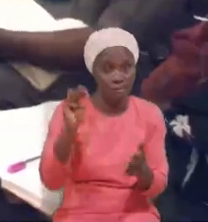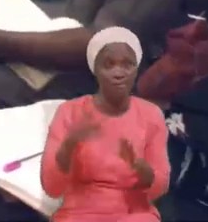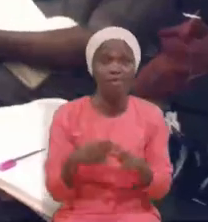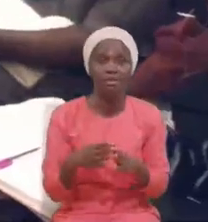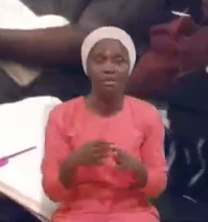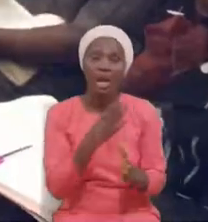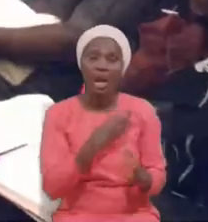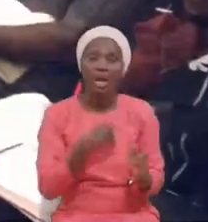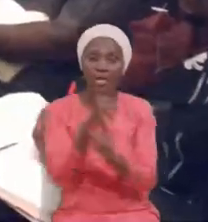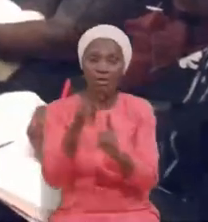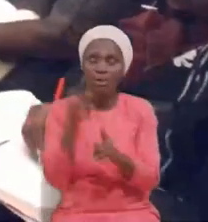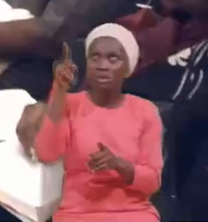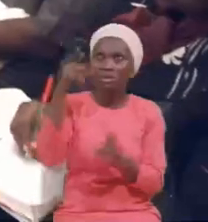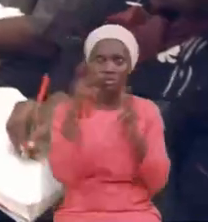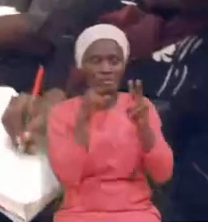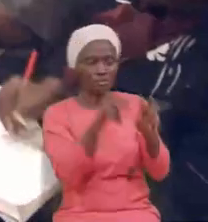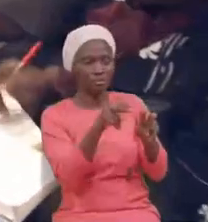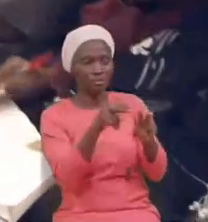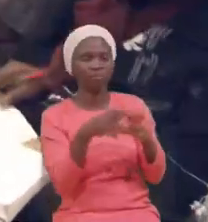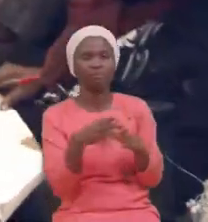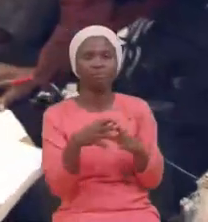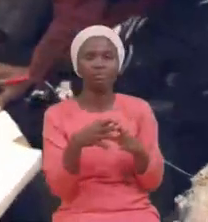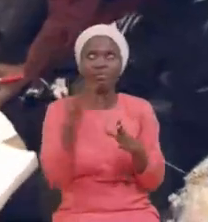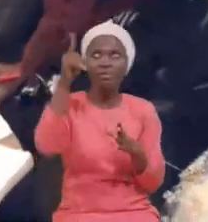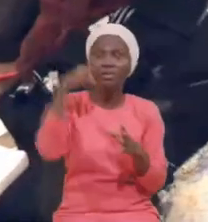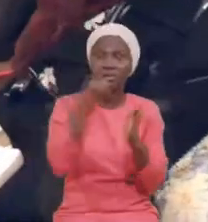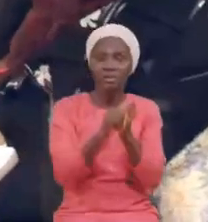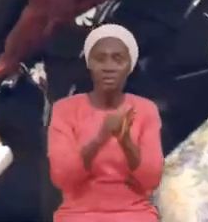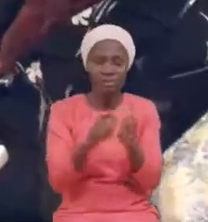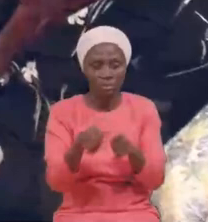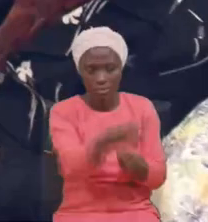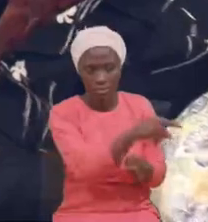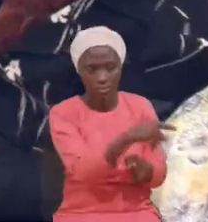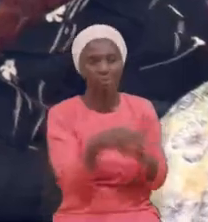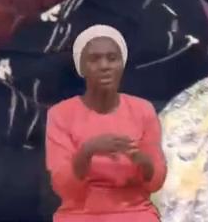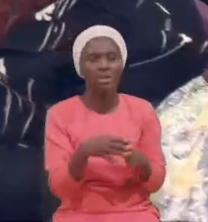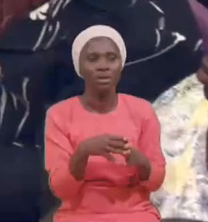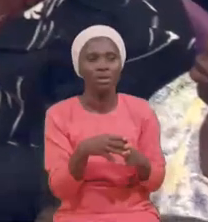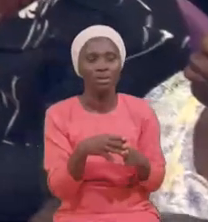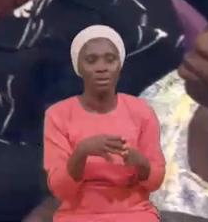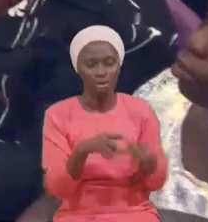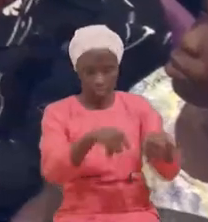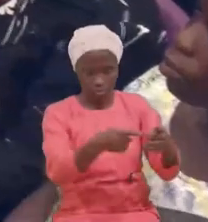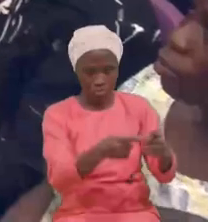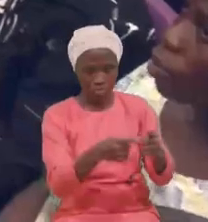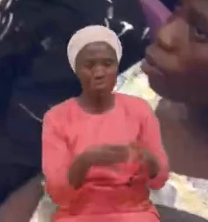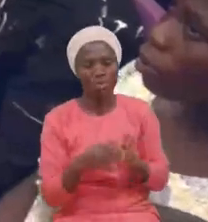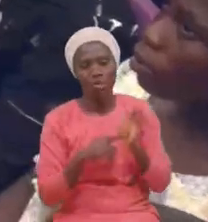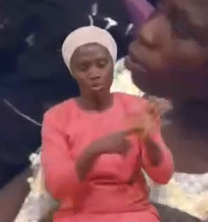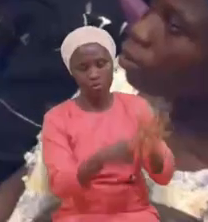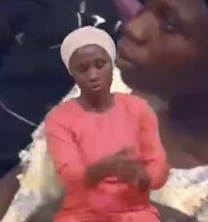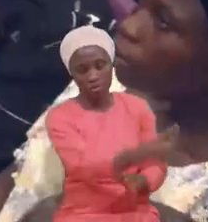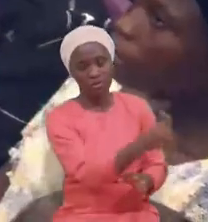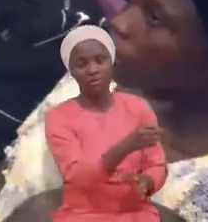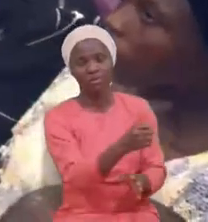Jésus, maître, aie pitié de nous, verset 14. Dès qu'il les eut vus, il leur dit, allez